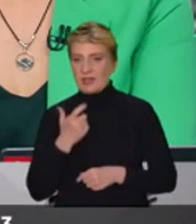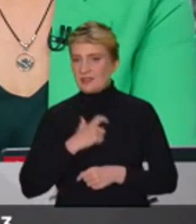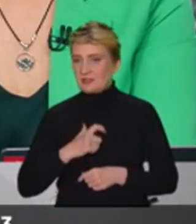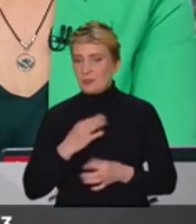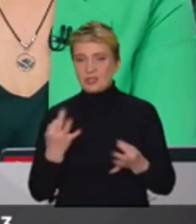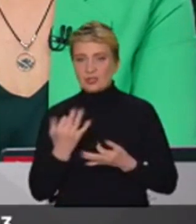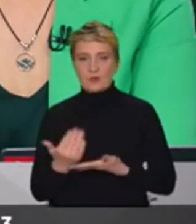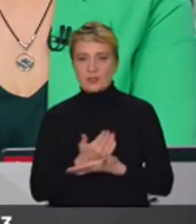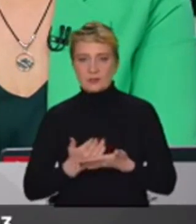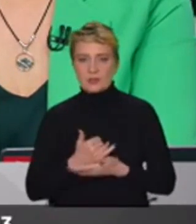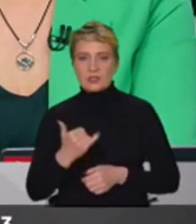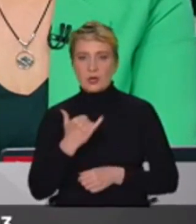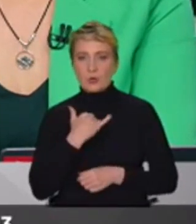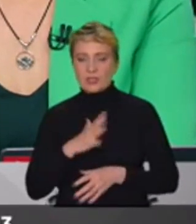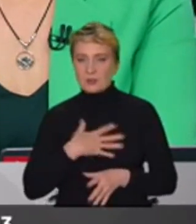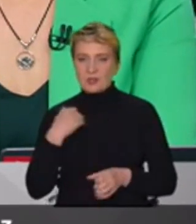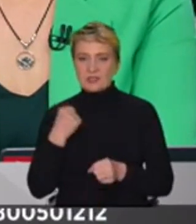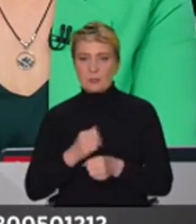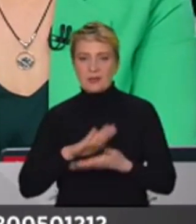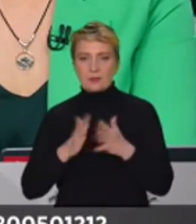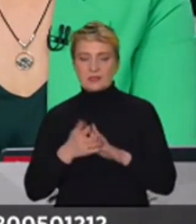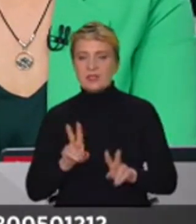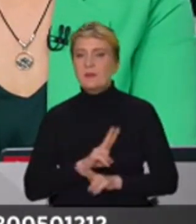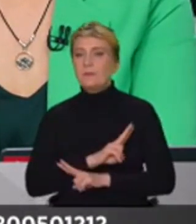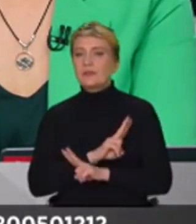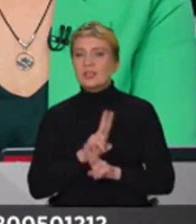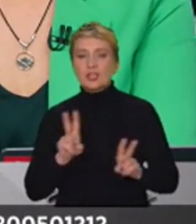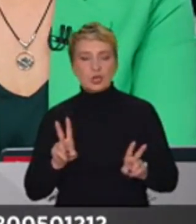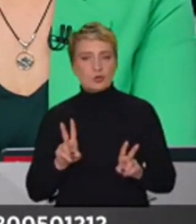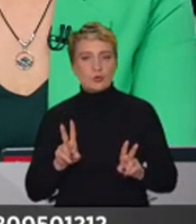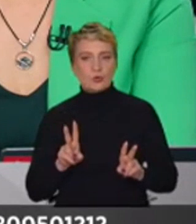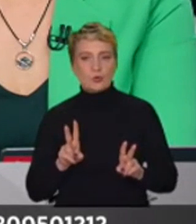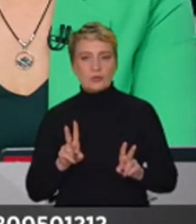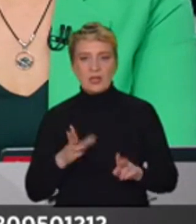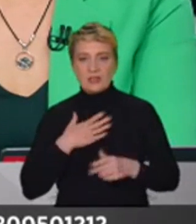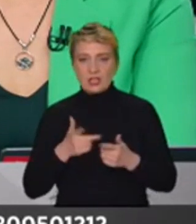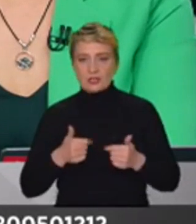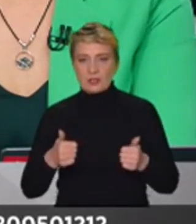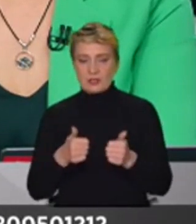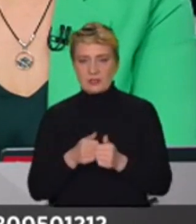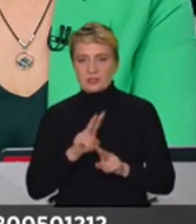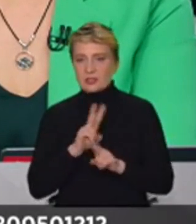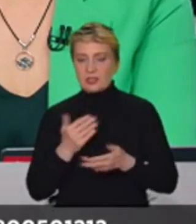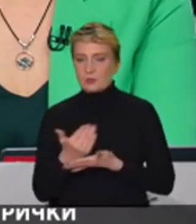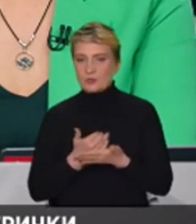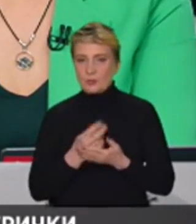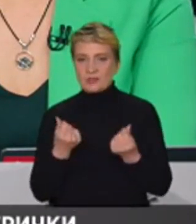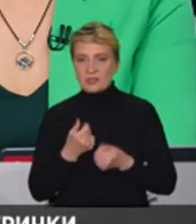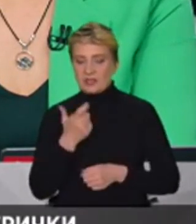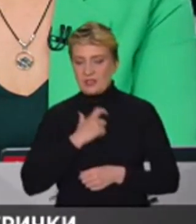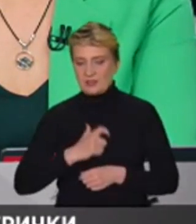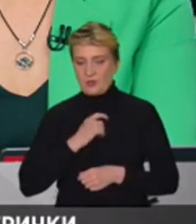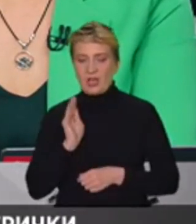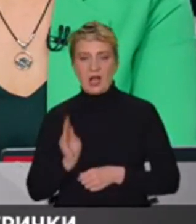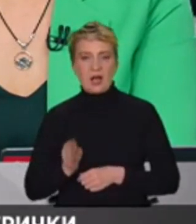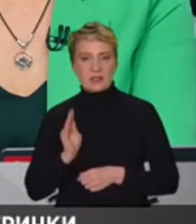собираем, у нас предоставленная позиция, что никто из, скажем так, нашей организации самопальной не собирает деньги на свои карты, чтобы не